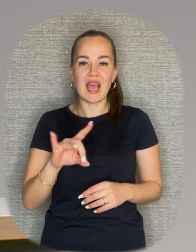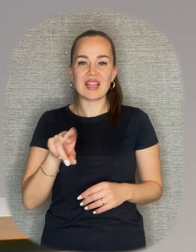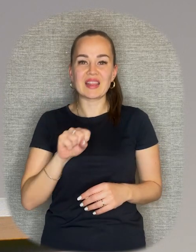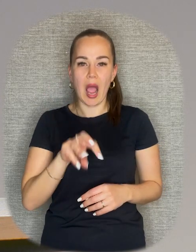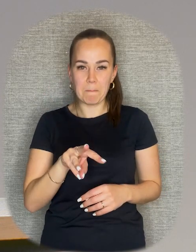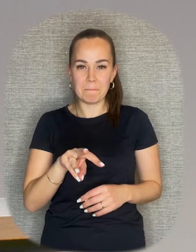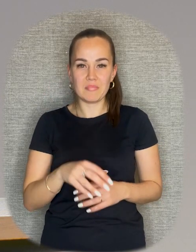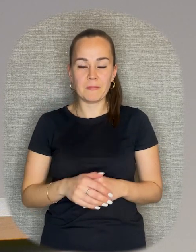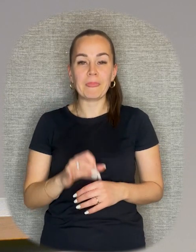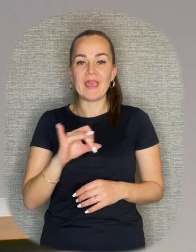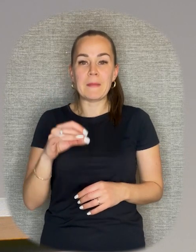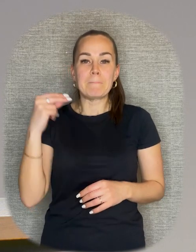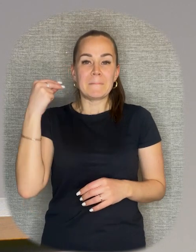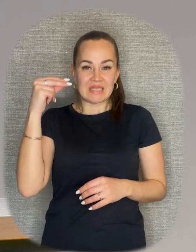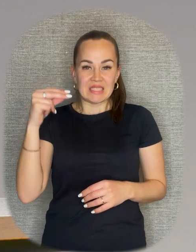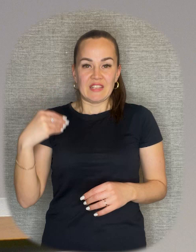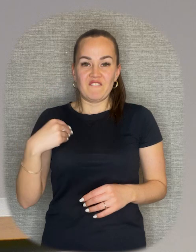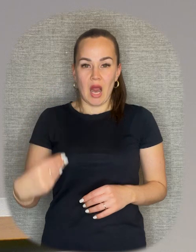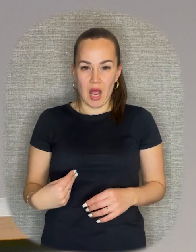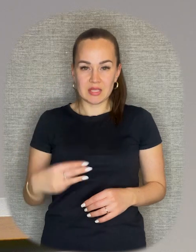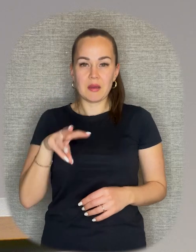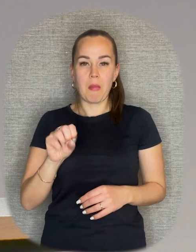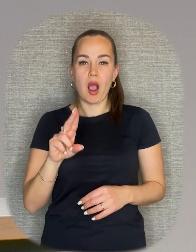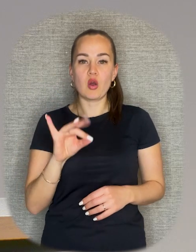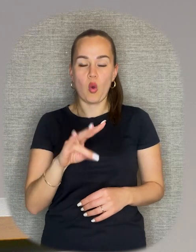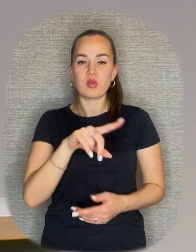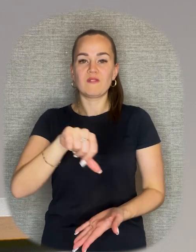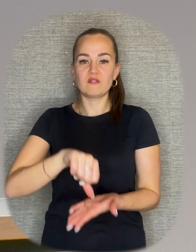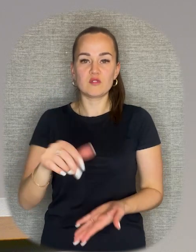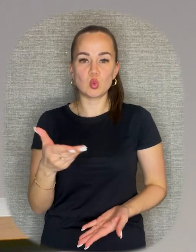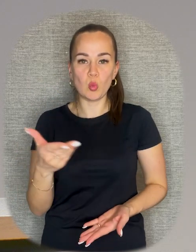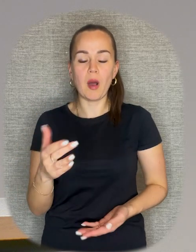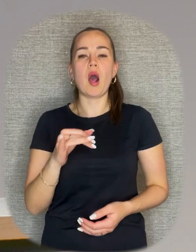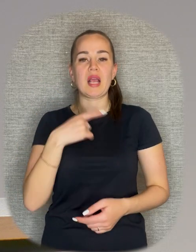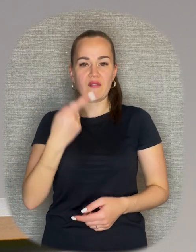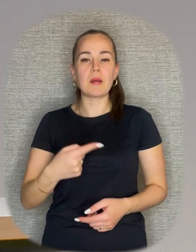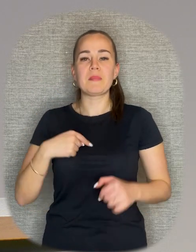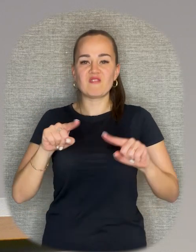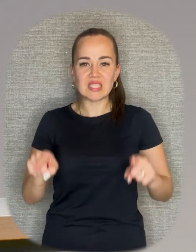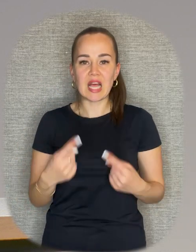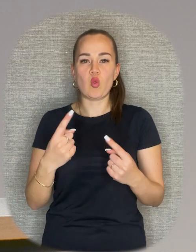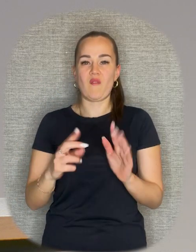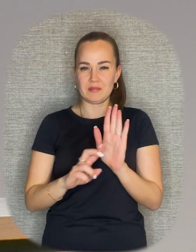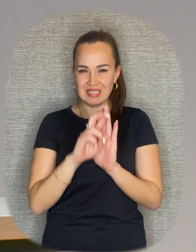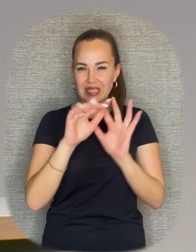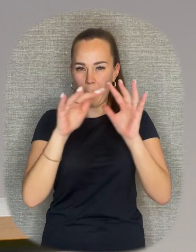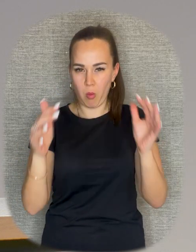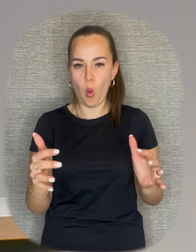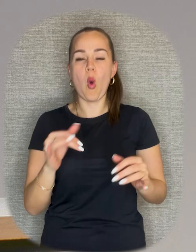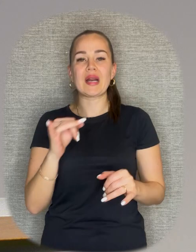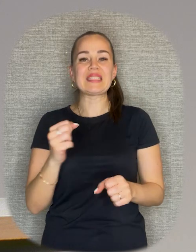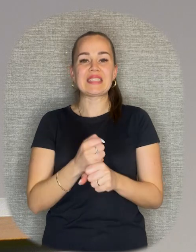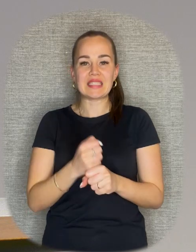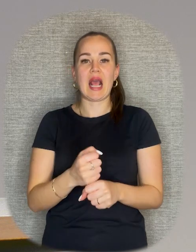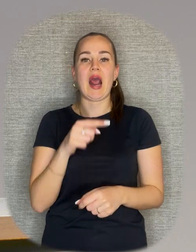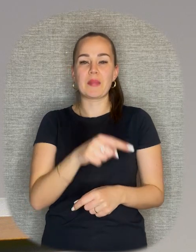пожар Нотердам и президент Франции Эммануэль макрон выступал и он говорил что мы восстановим собор